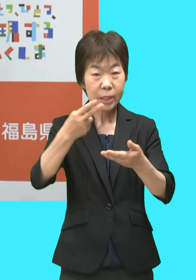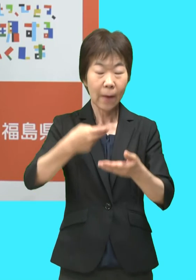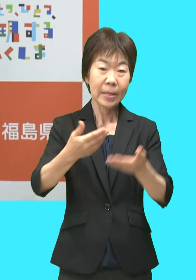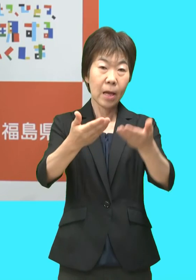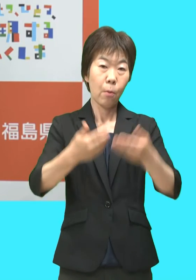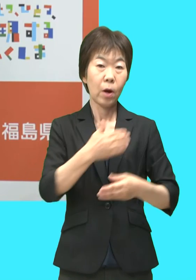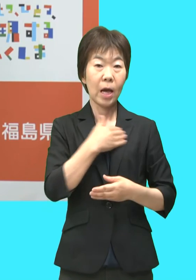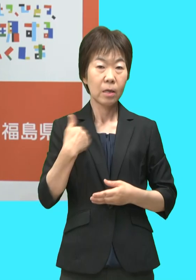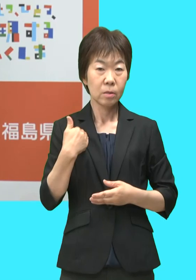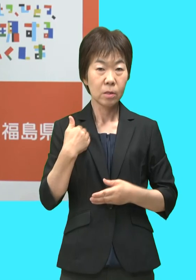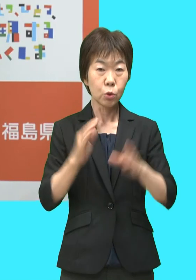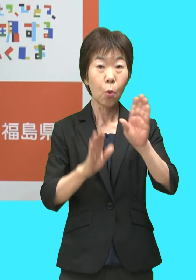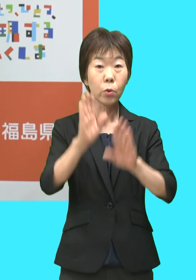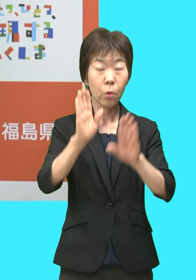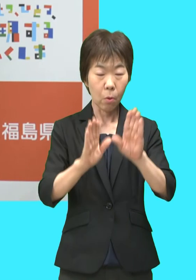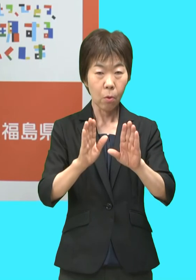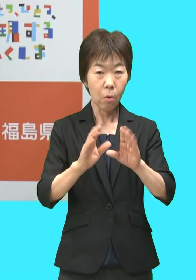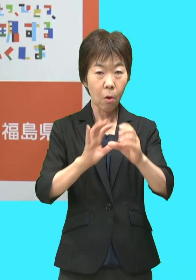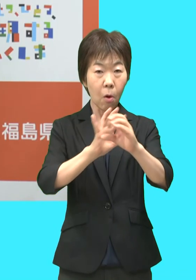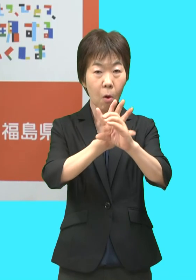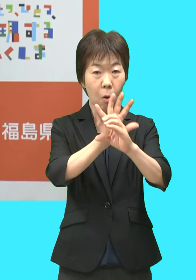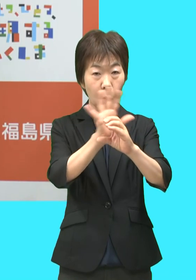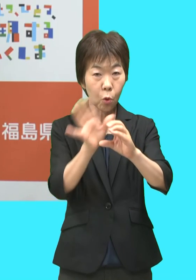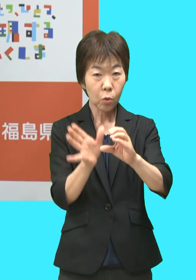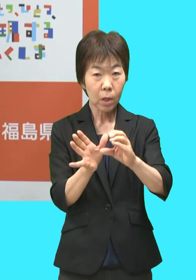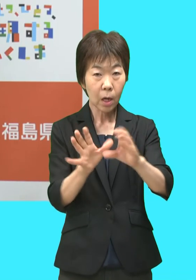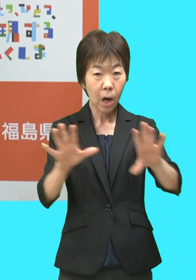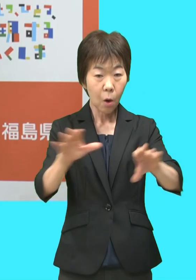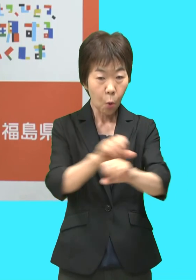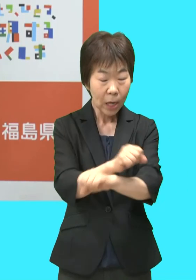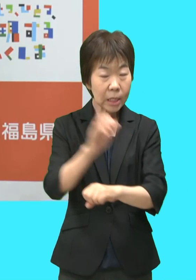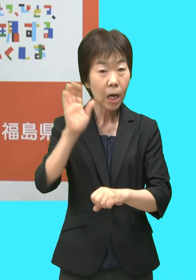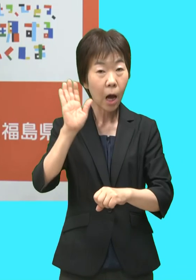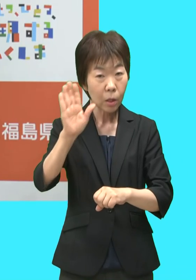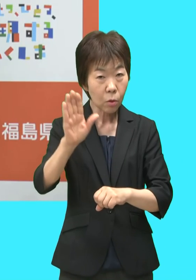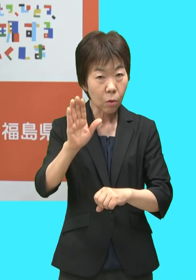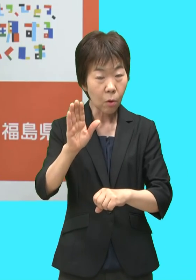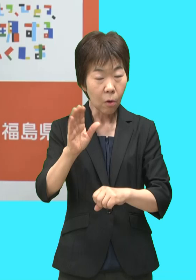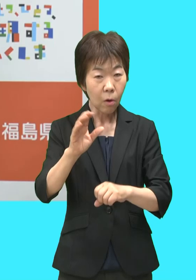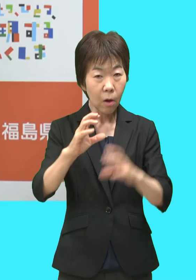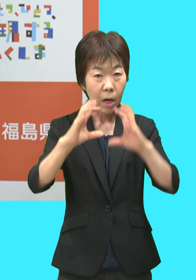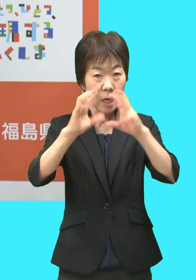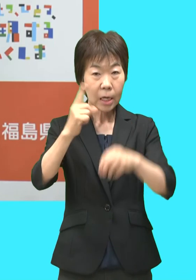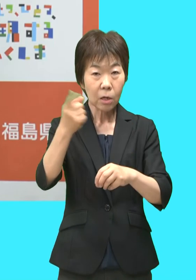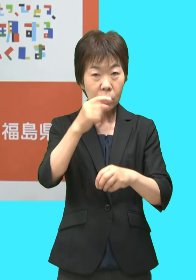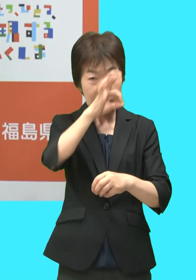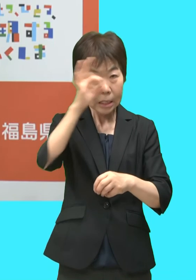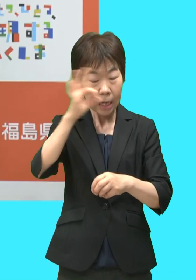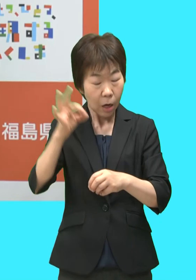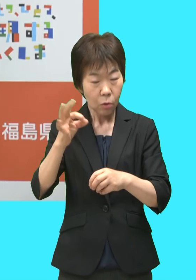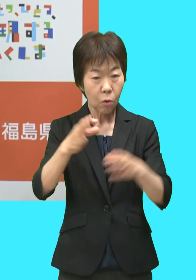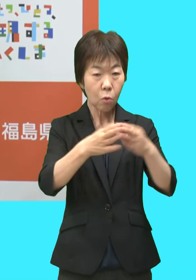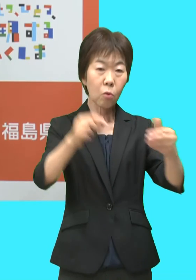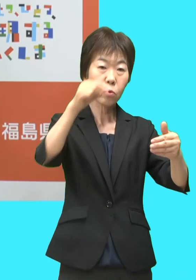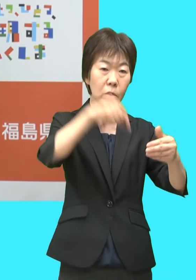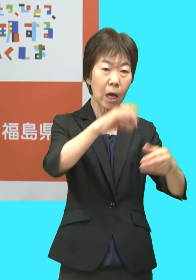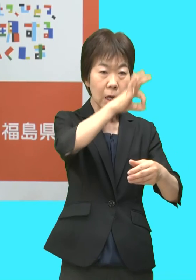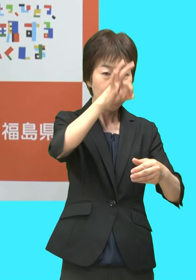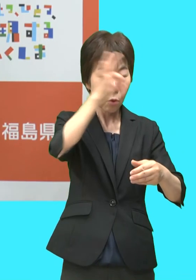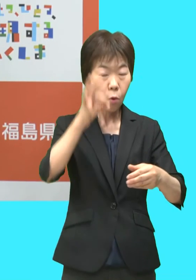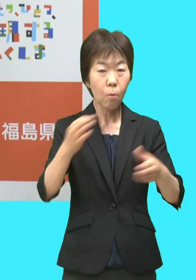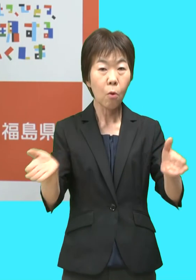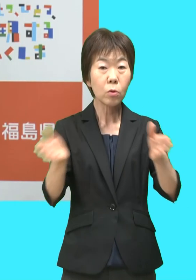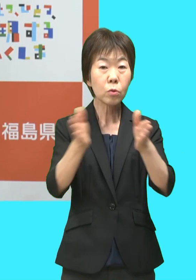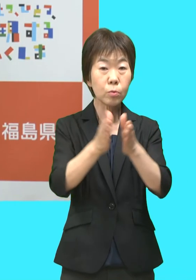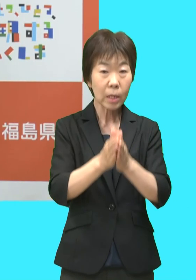実、あるいはコロナが収まってからですが、またインバウンド国内旅行も含めてですが、皆さんに